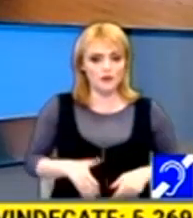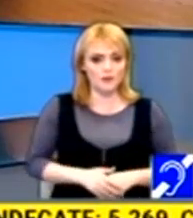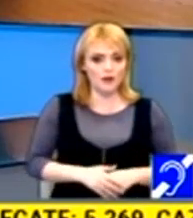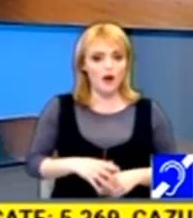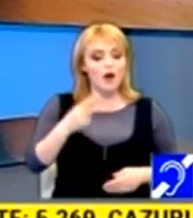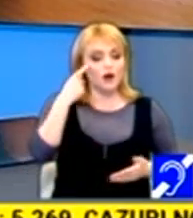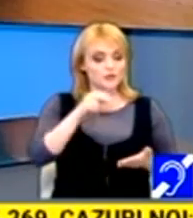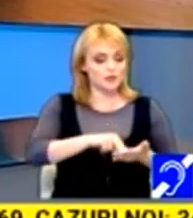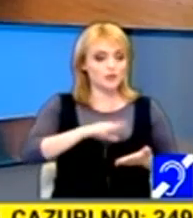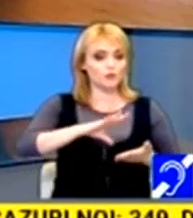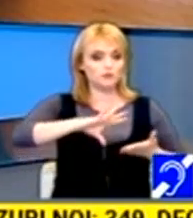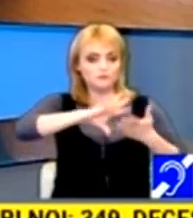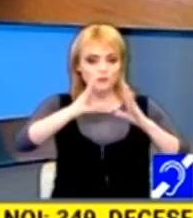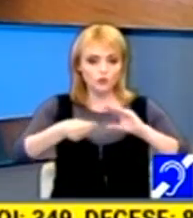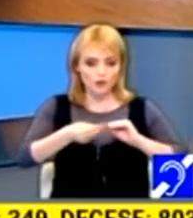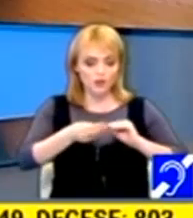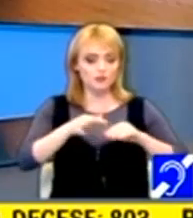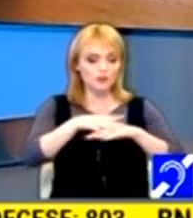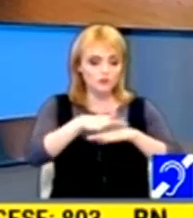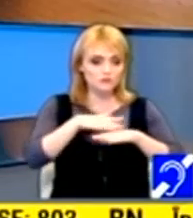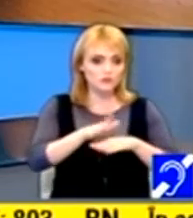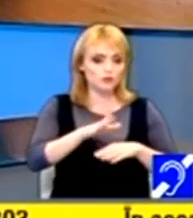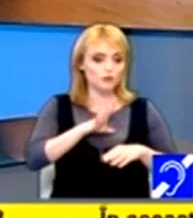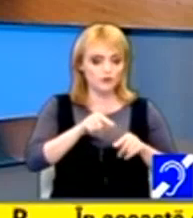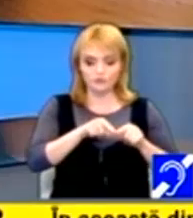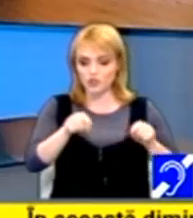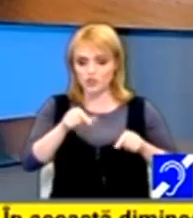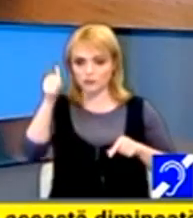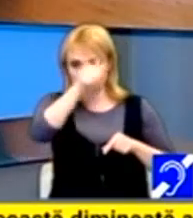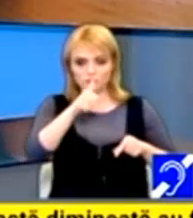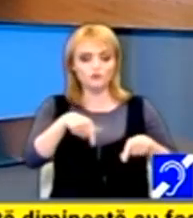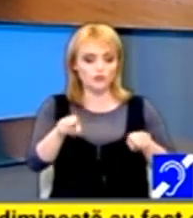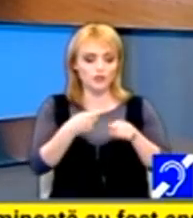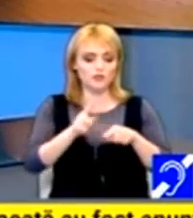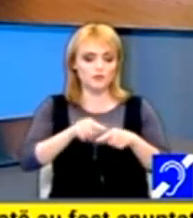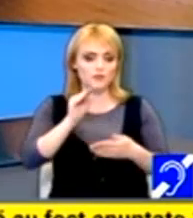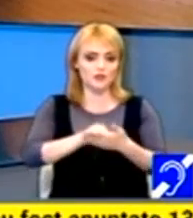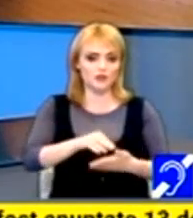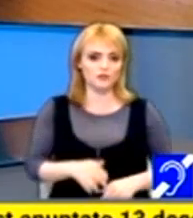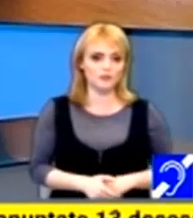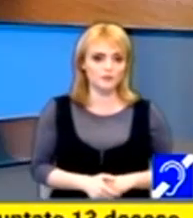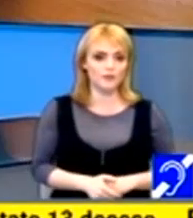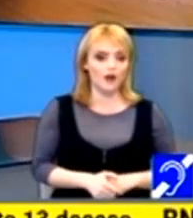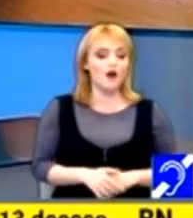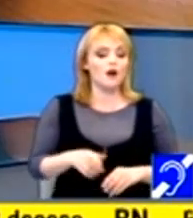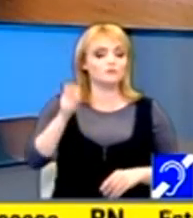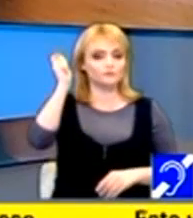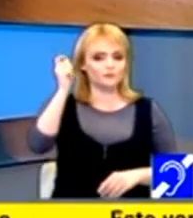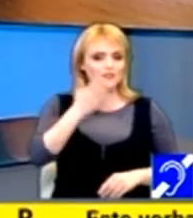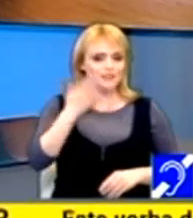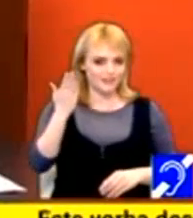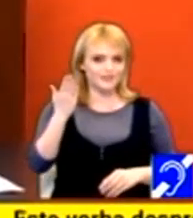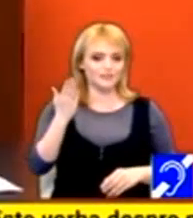Mediile vor fi calculate în baza notelor acumulate pe parcursul anului. Manifestările tradiționale legate de ultima zi de școală sunt anulate.